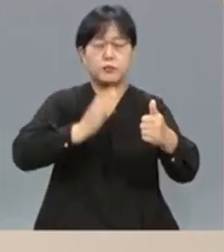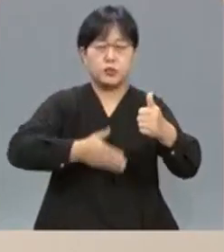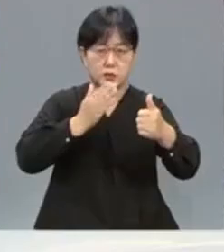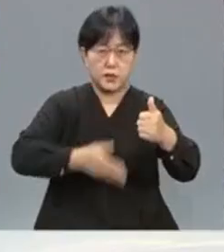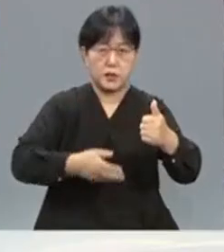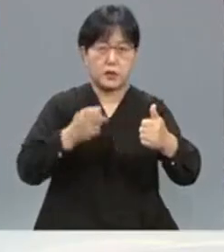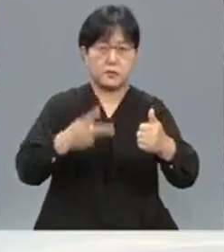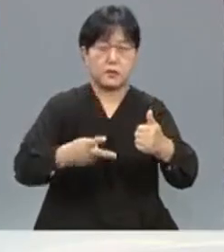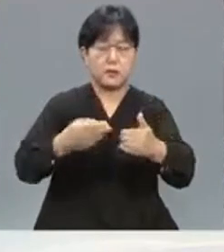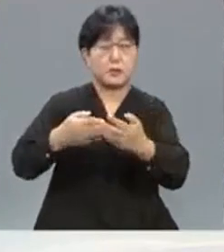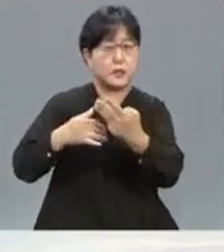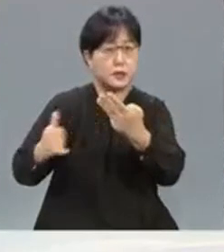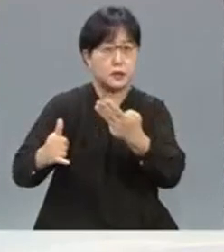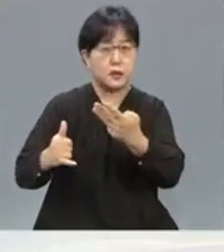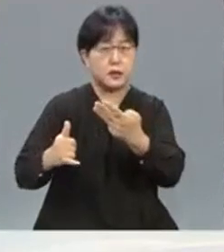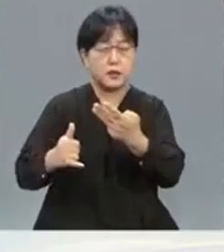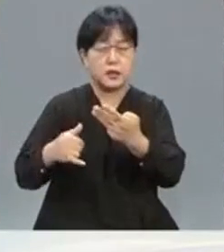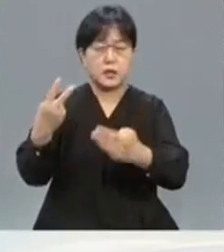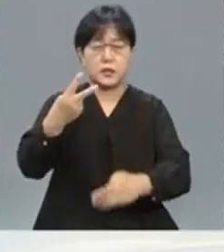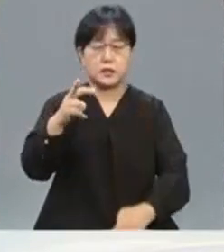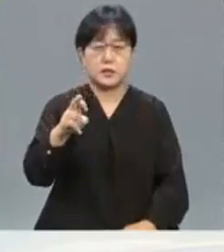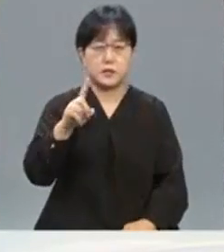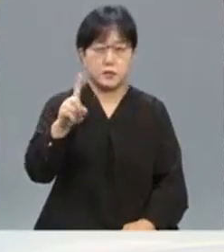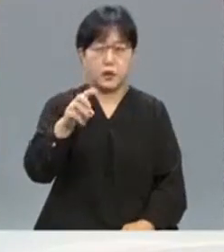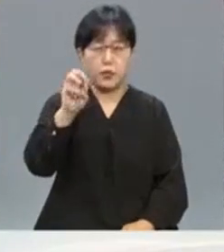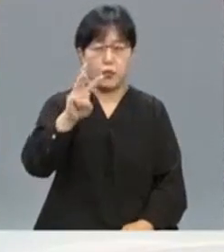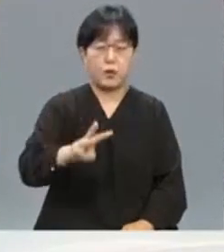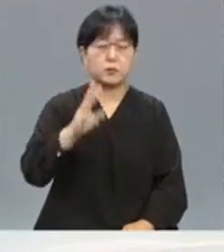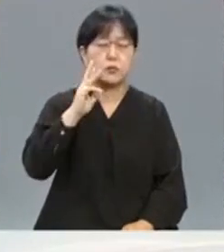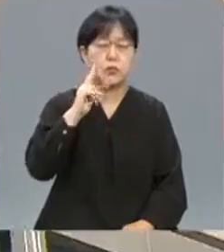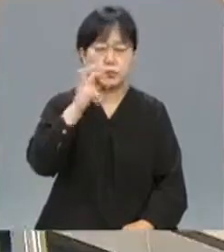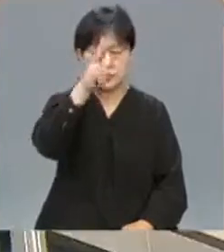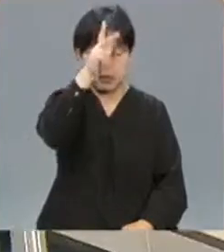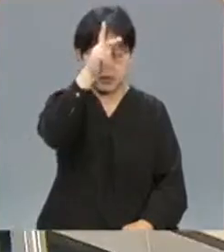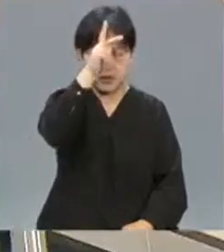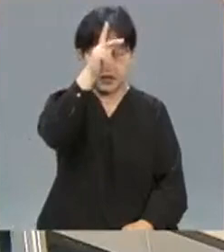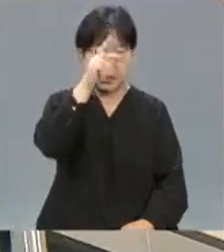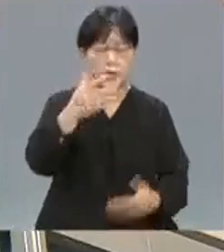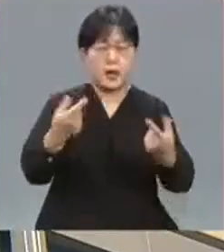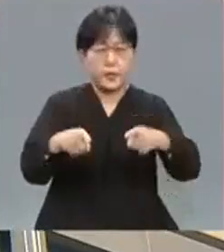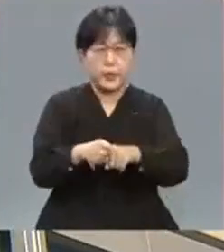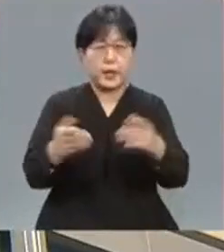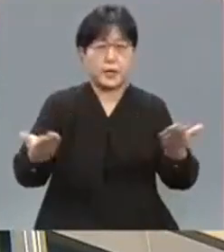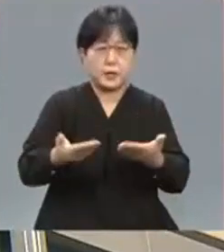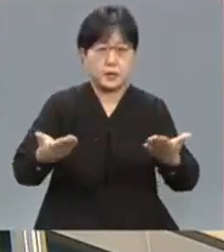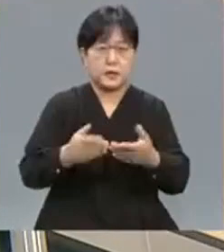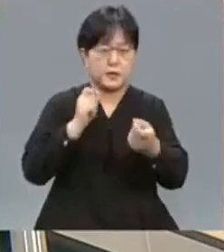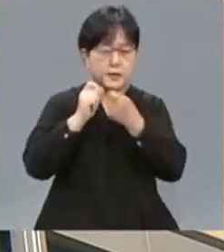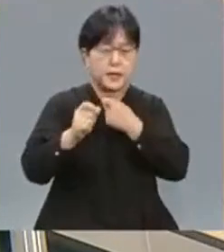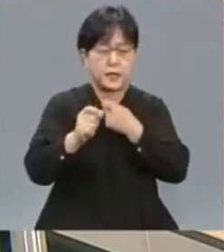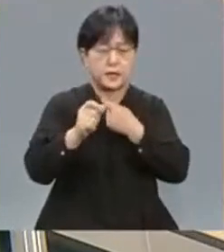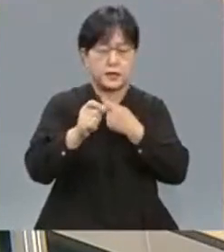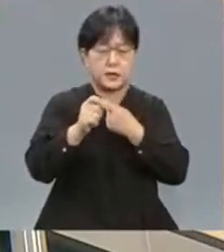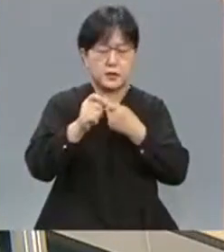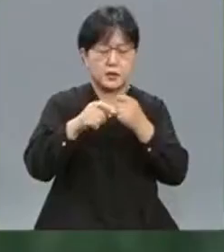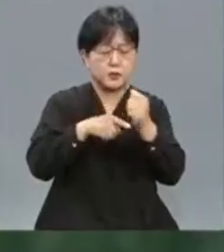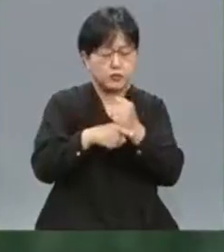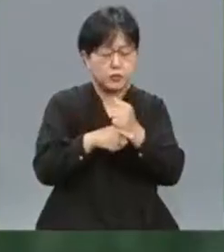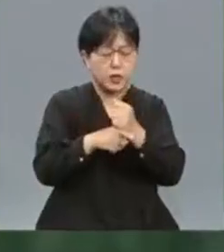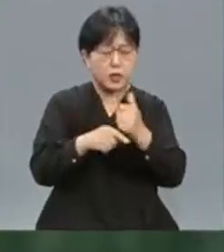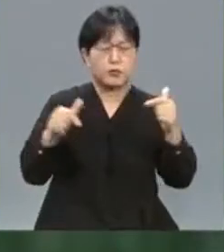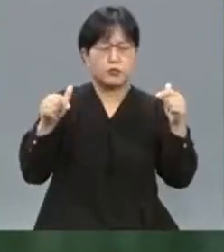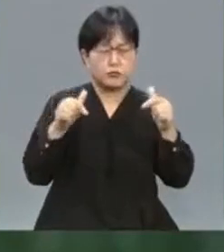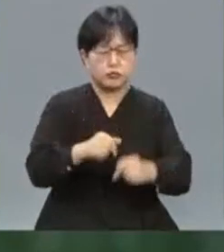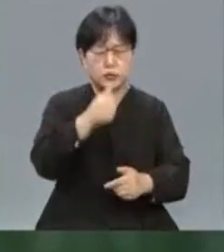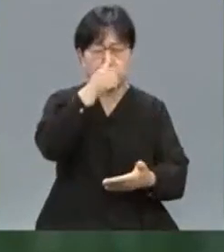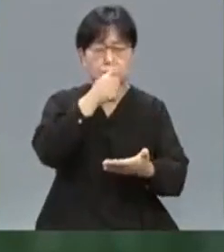관련이며 나머지 3명은 2021년 광주 광산경찰서에 같이 근무하며 사기사건 수사를 축소한 혐의를